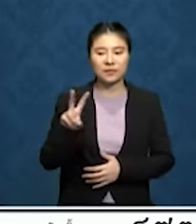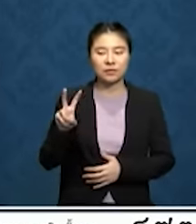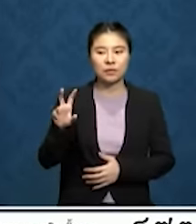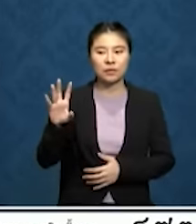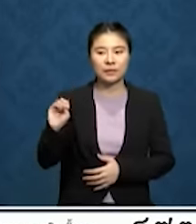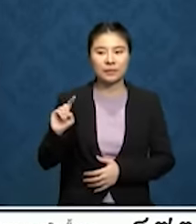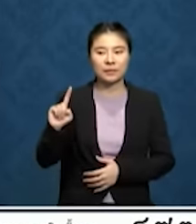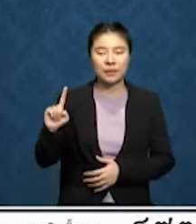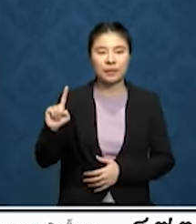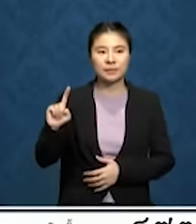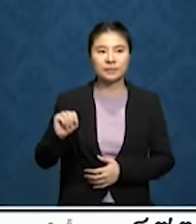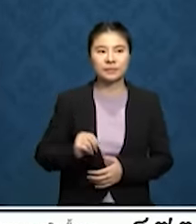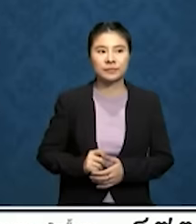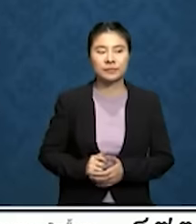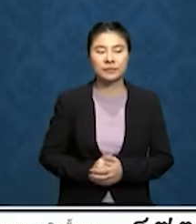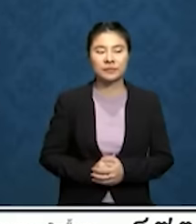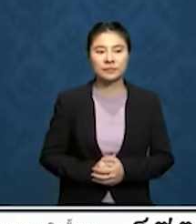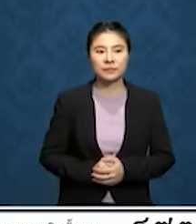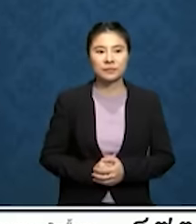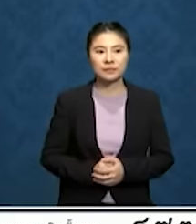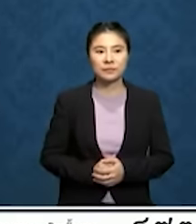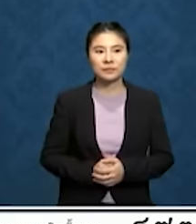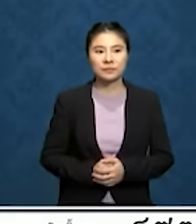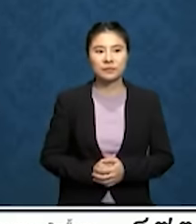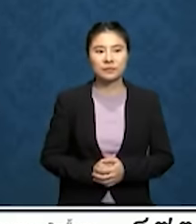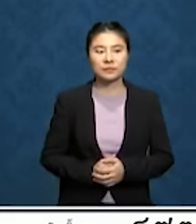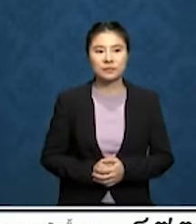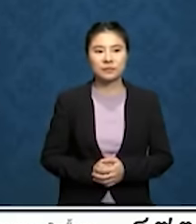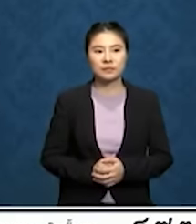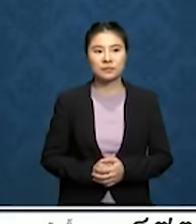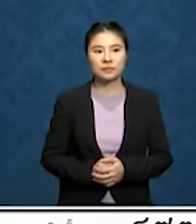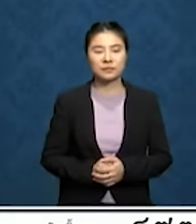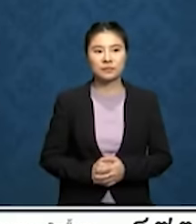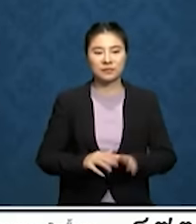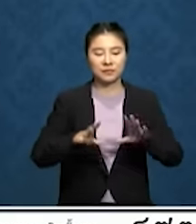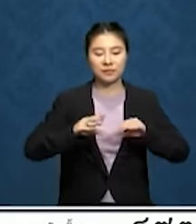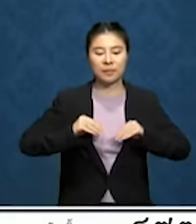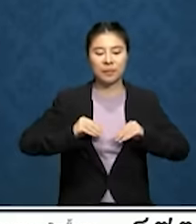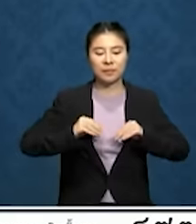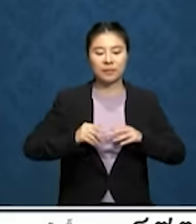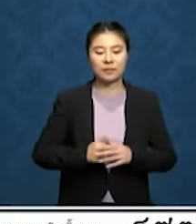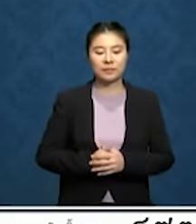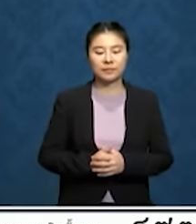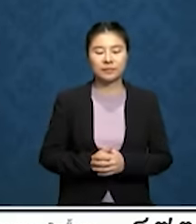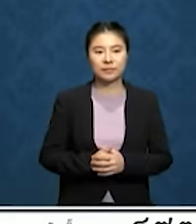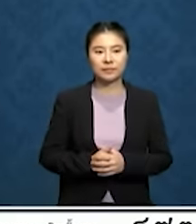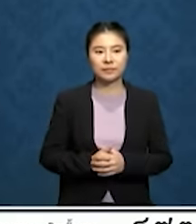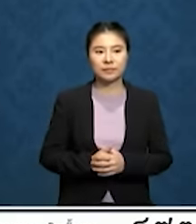241นางพันศิริกุลนาศิริ เห็นชอบค่ะ